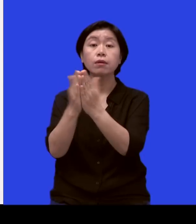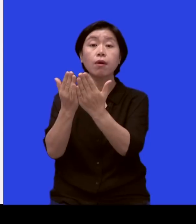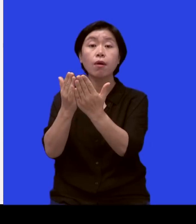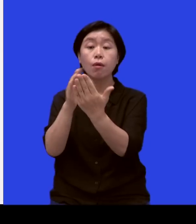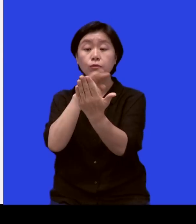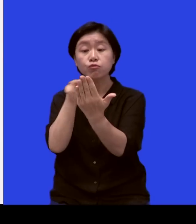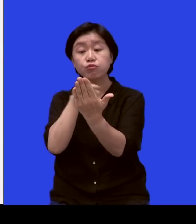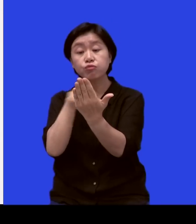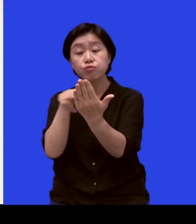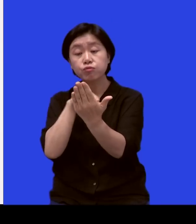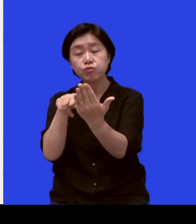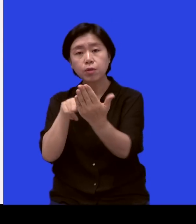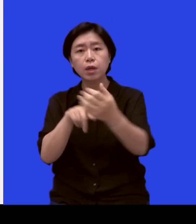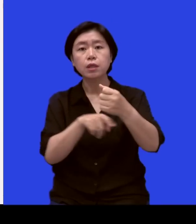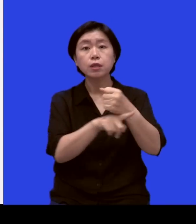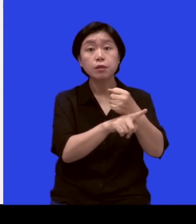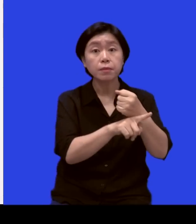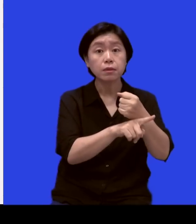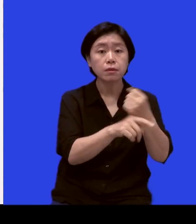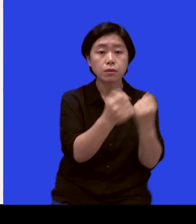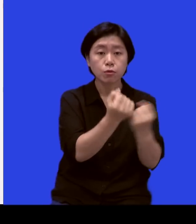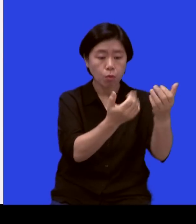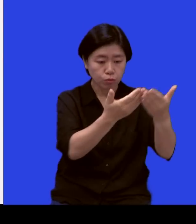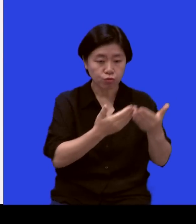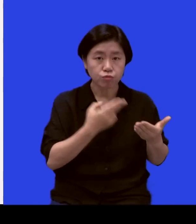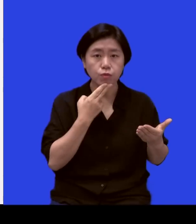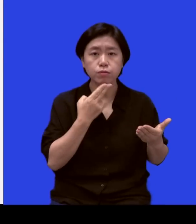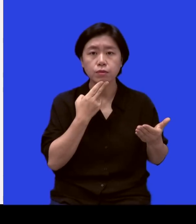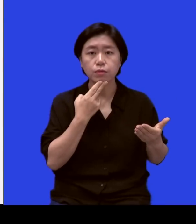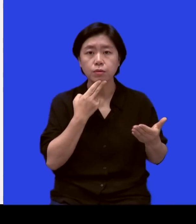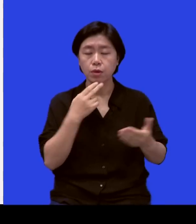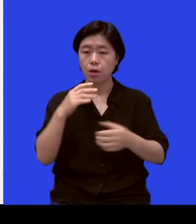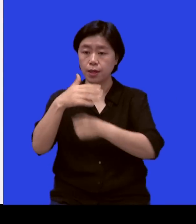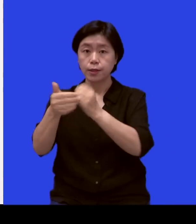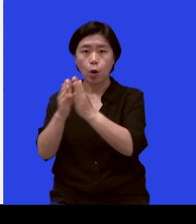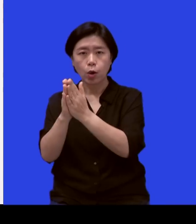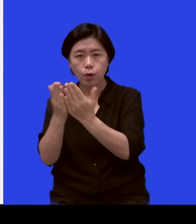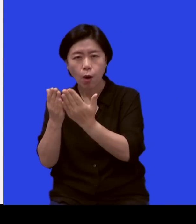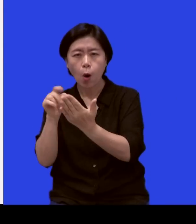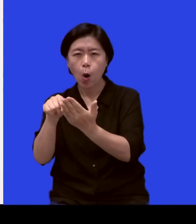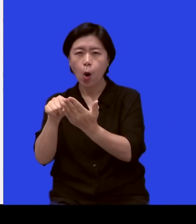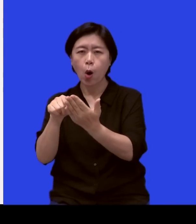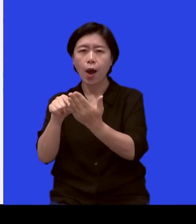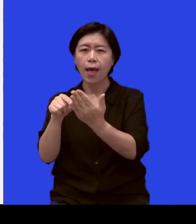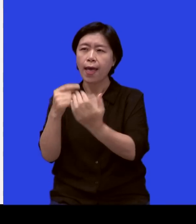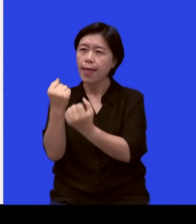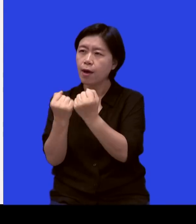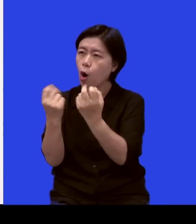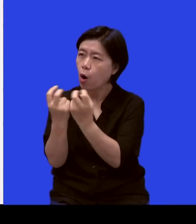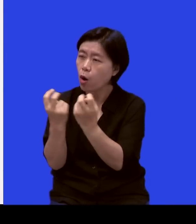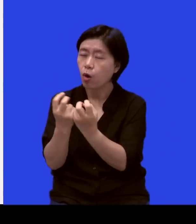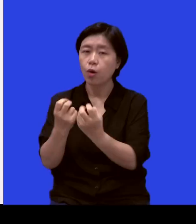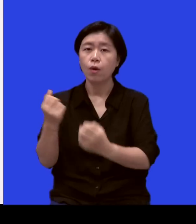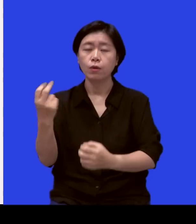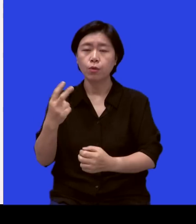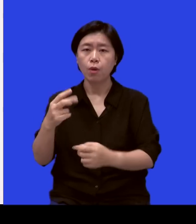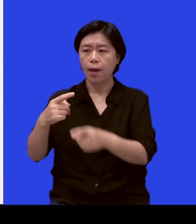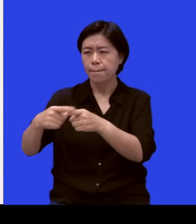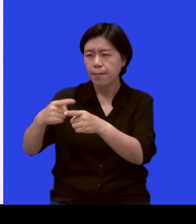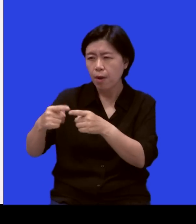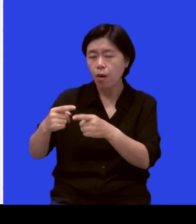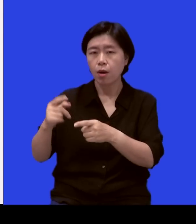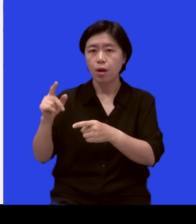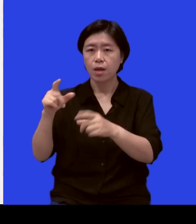어떤 의미보다도 성경을 해석하는 방법, 문서 비평, JDP 막 이런 걸 하니까